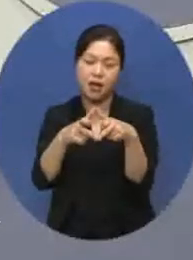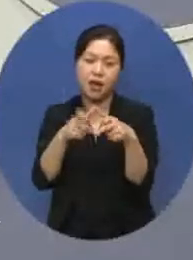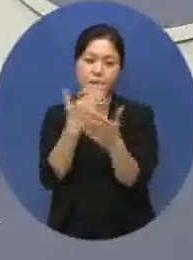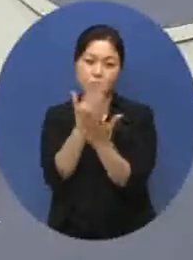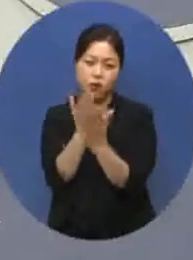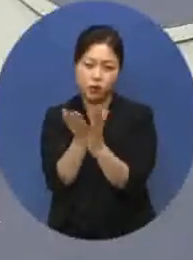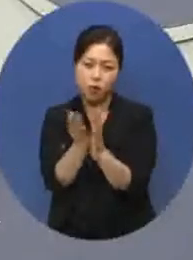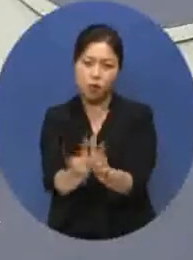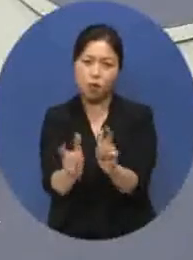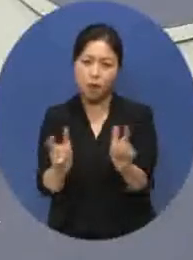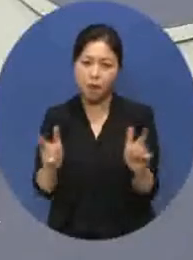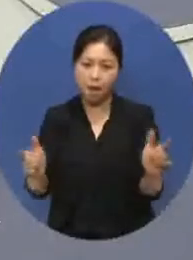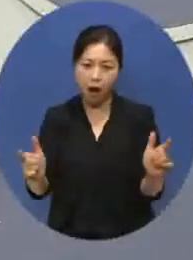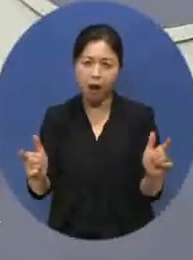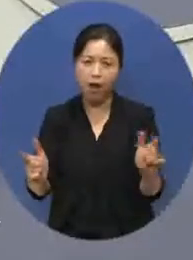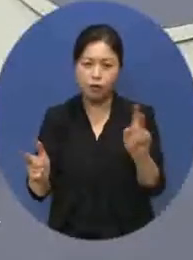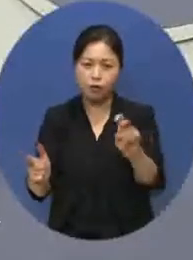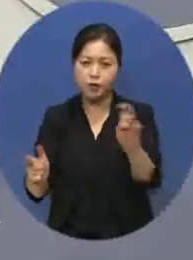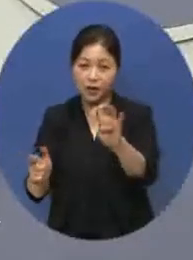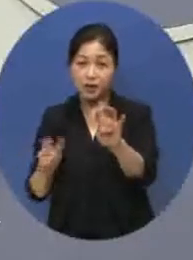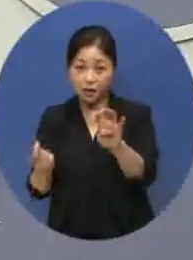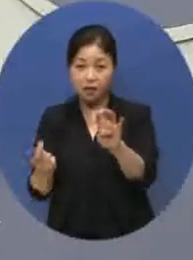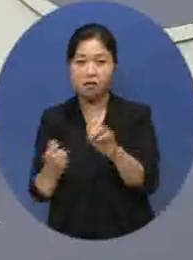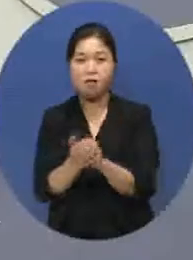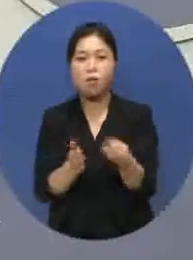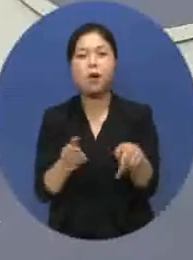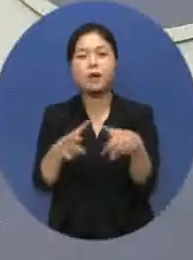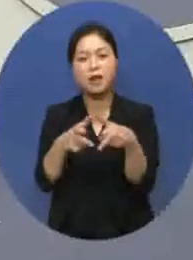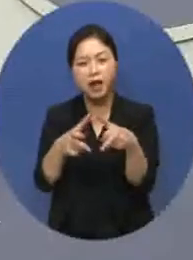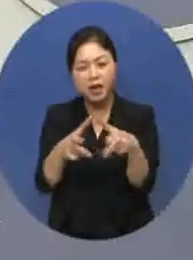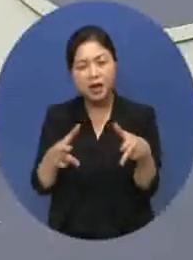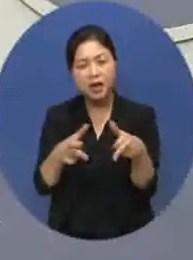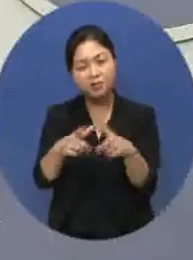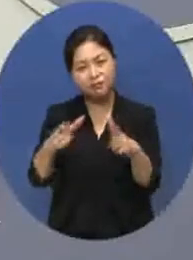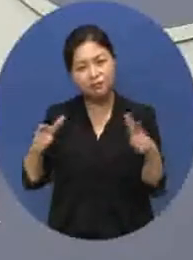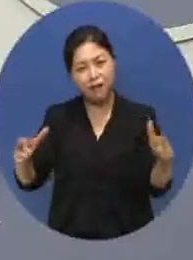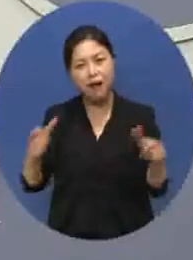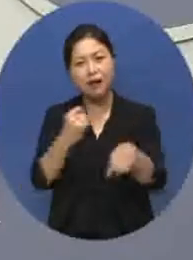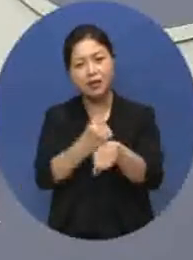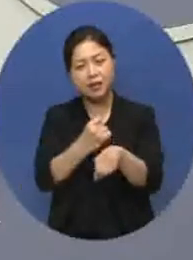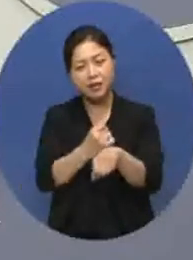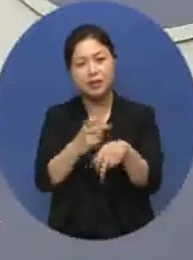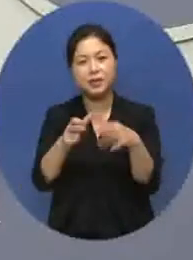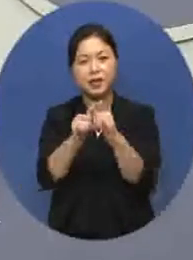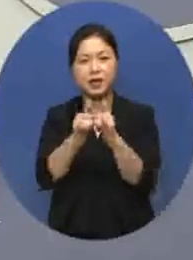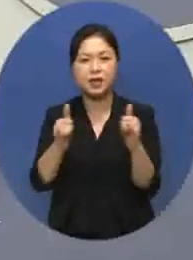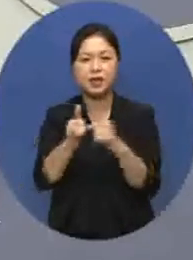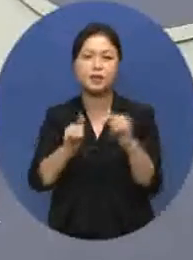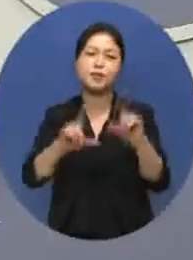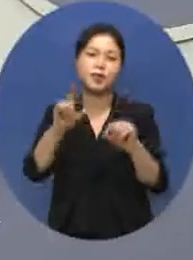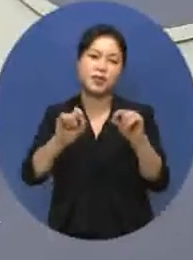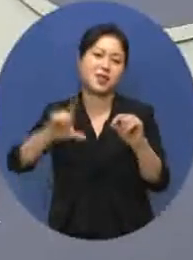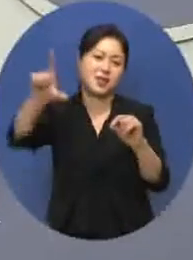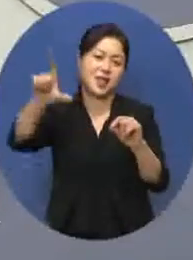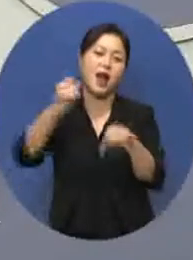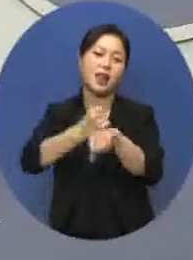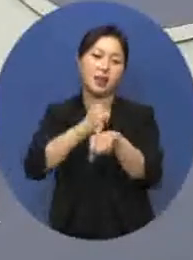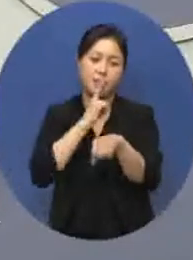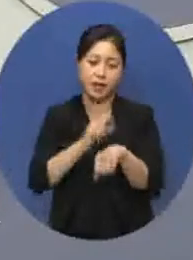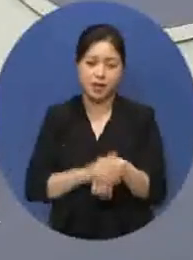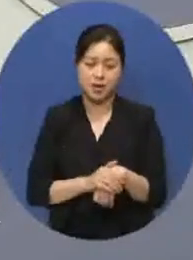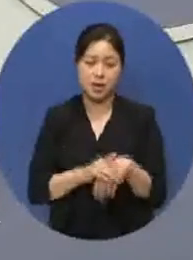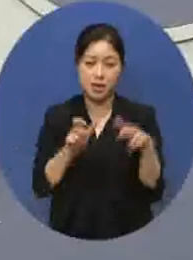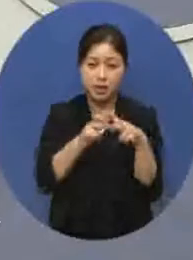건 장애 비율도 너무 높아진다는 거거든요. 그런 측면에서 이 장애 문제는 결코 남의 예 문제가